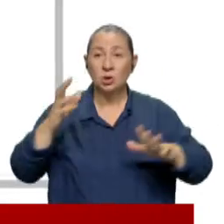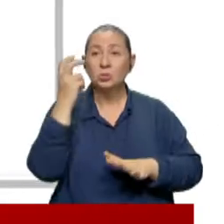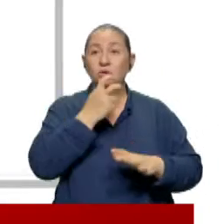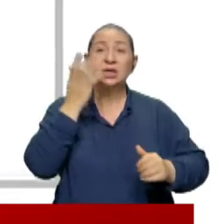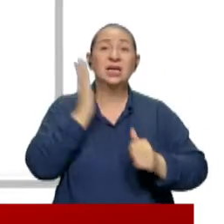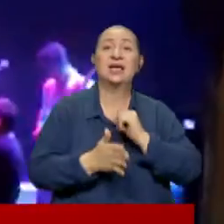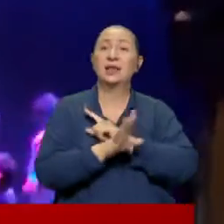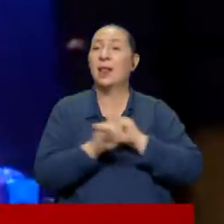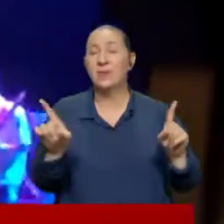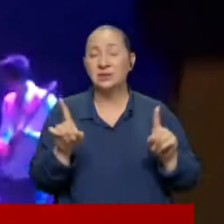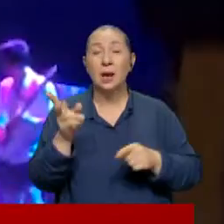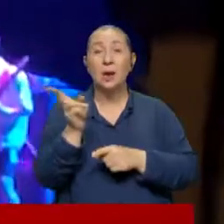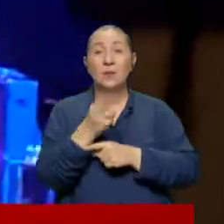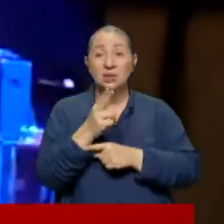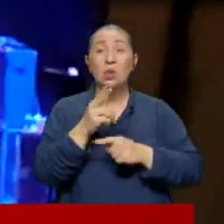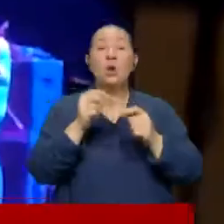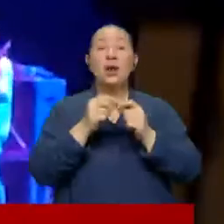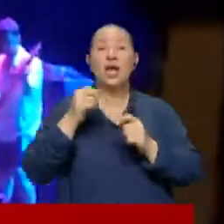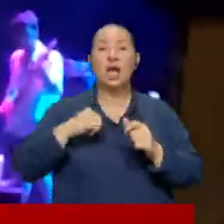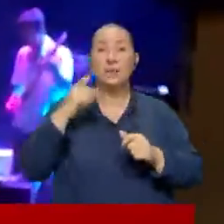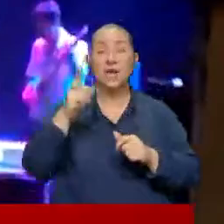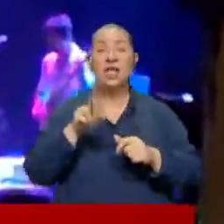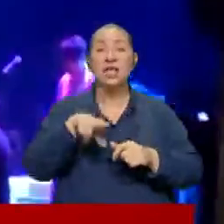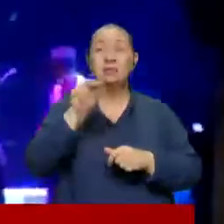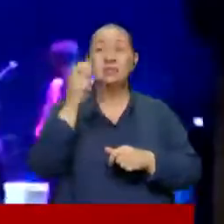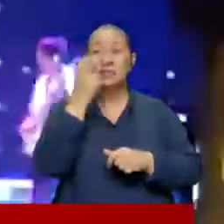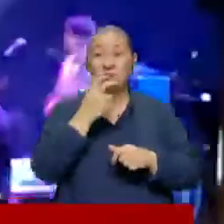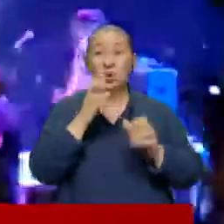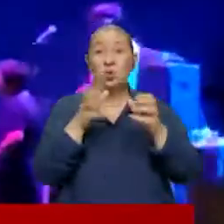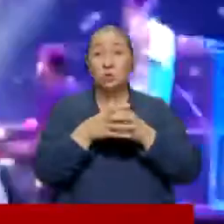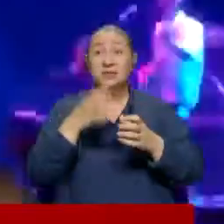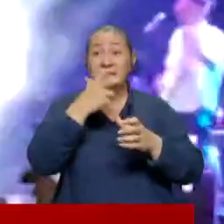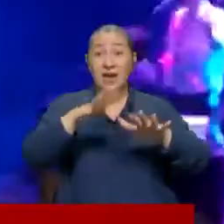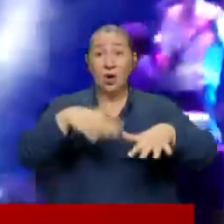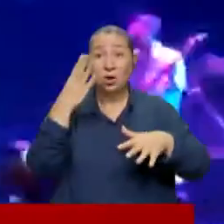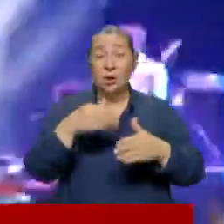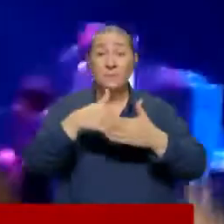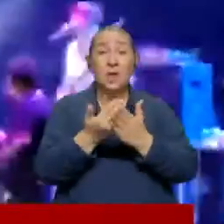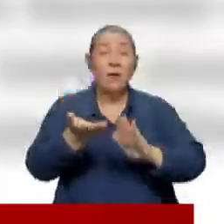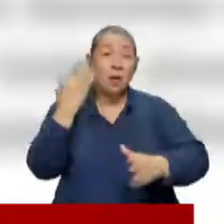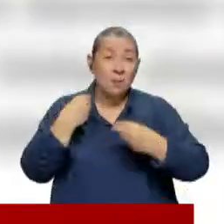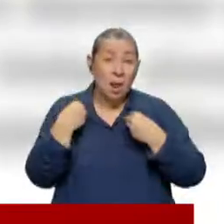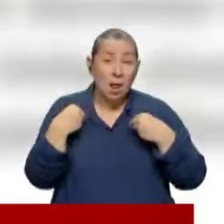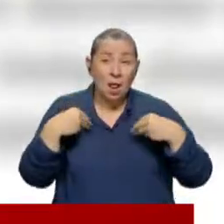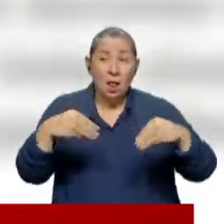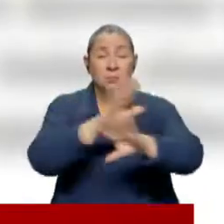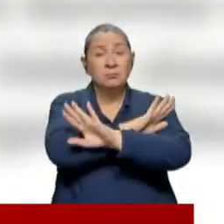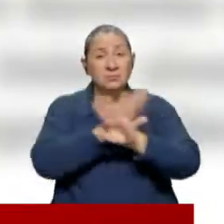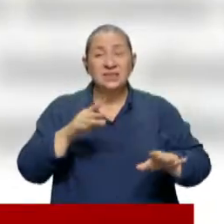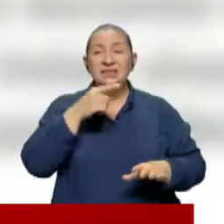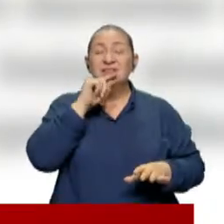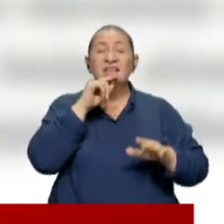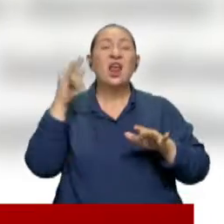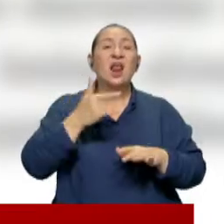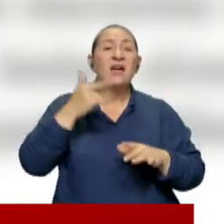müzik yasaklanamaz Balıkesir Burhaniye Kaymakamlığı 70 sanatçı ve grubun sahne alacağı biletleri çok önceden satışa sunulan